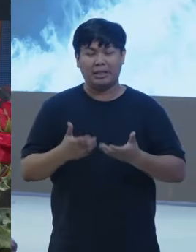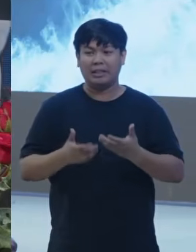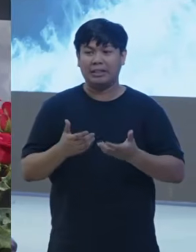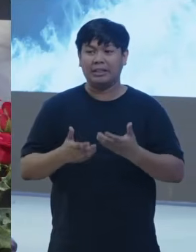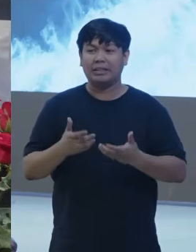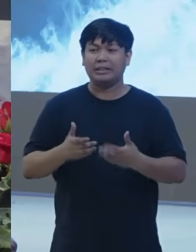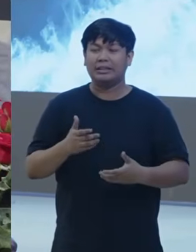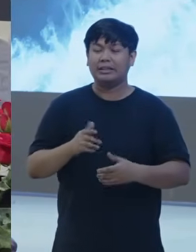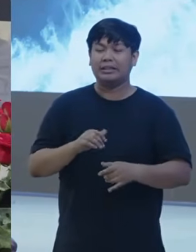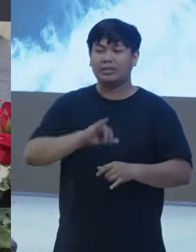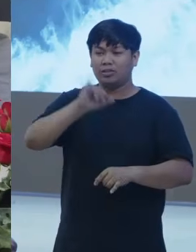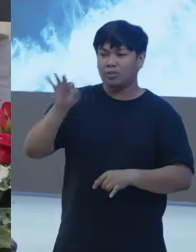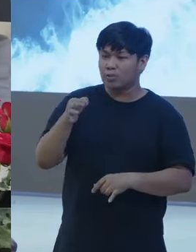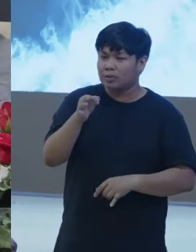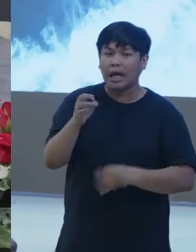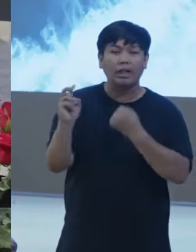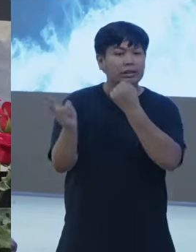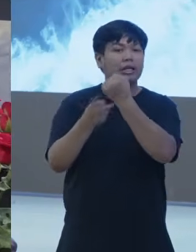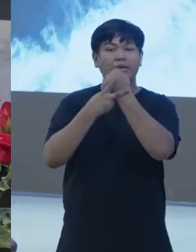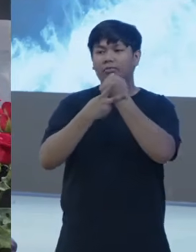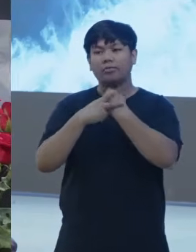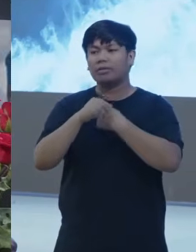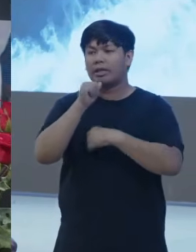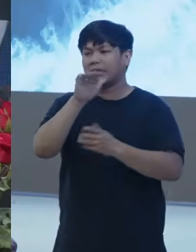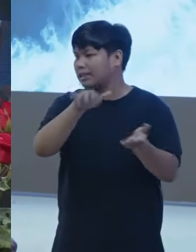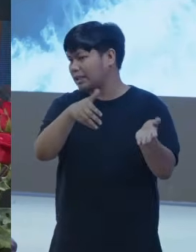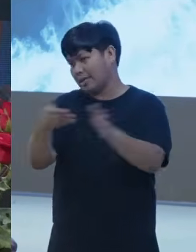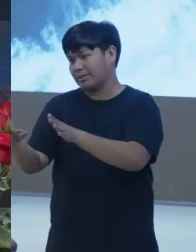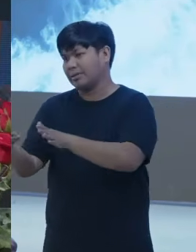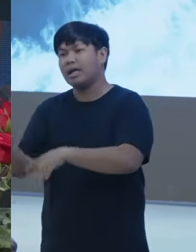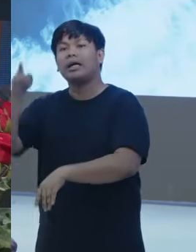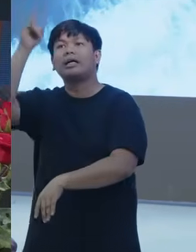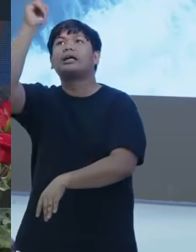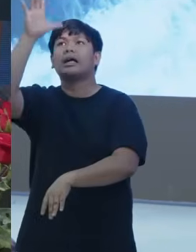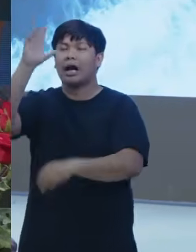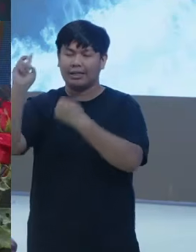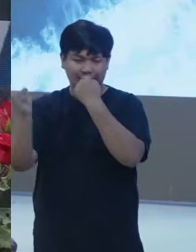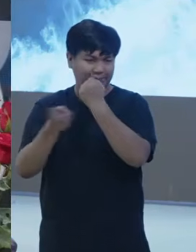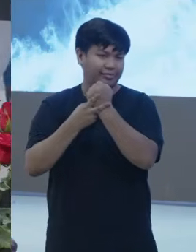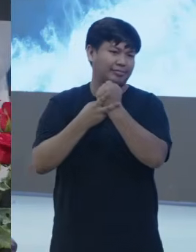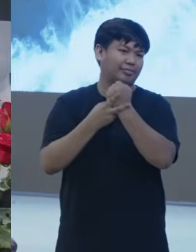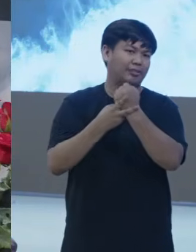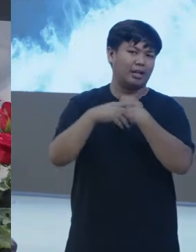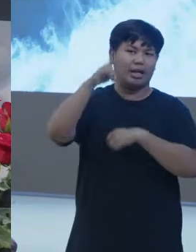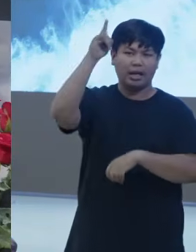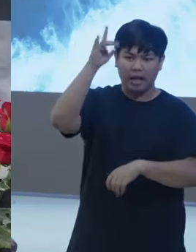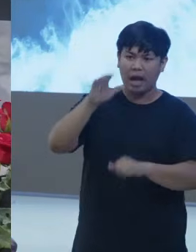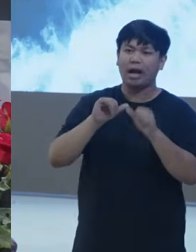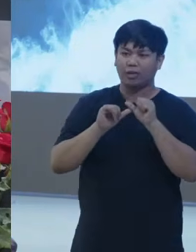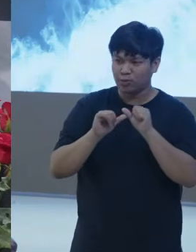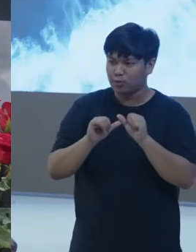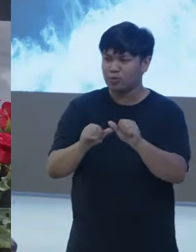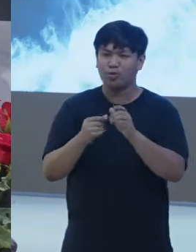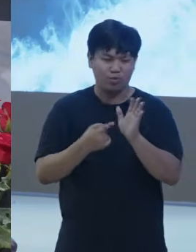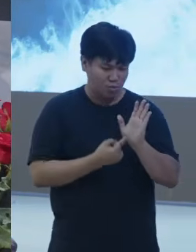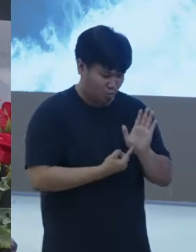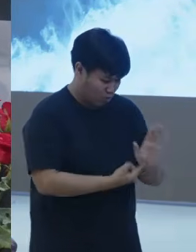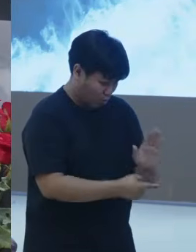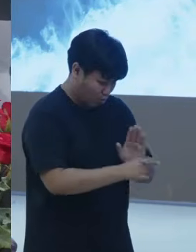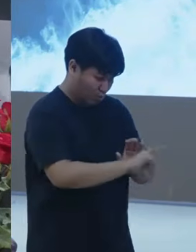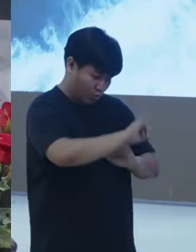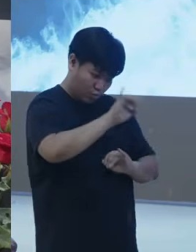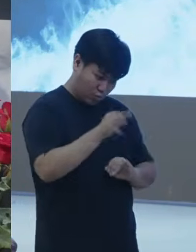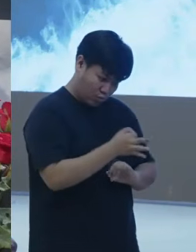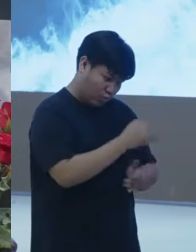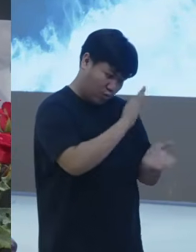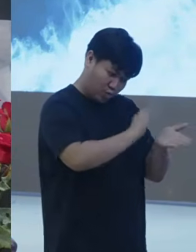siya namatay dun sa acid na yun. Siya ay niligtas ng Diyos. Siya ay pinakita ng Diyos ng pagpapatawad. Pero